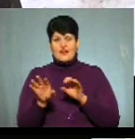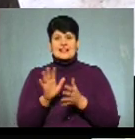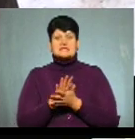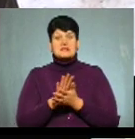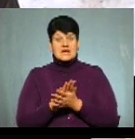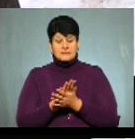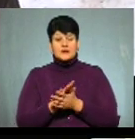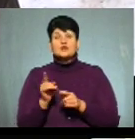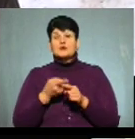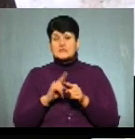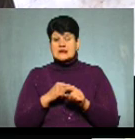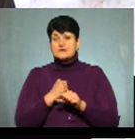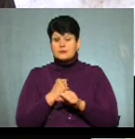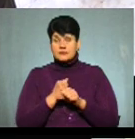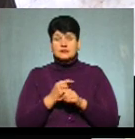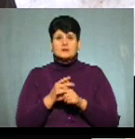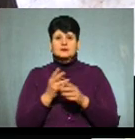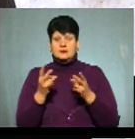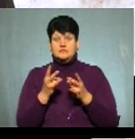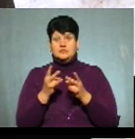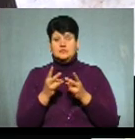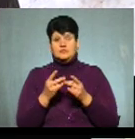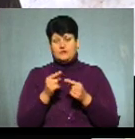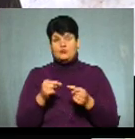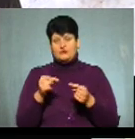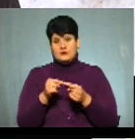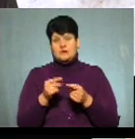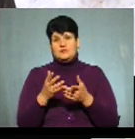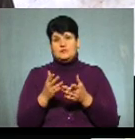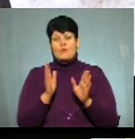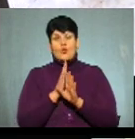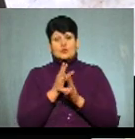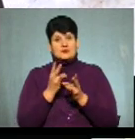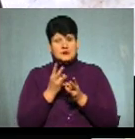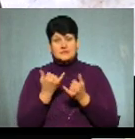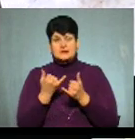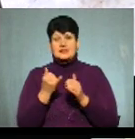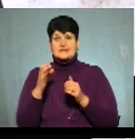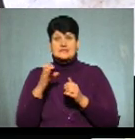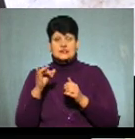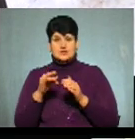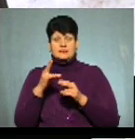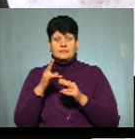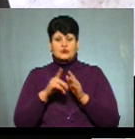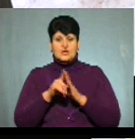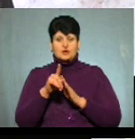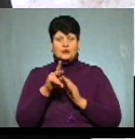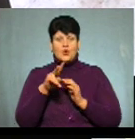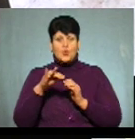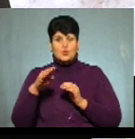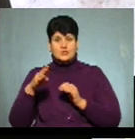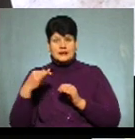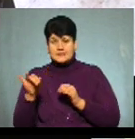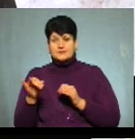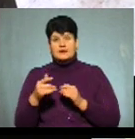це зробити, має бути відповідна погода. В даному випадку це вже кінець січня, початок лютого. Відповідно, зовнішні